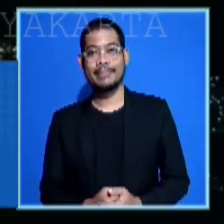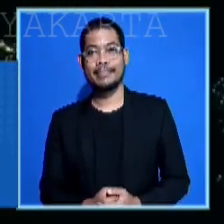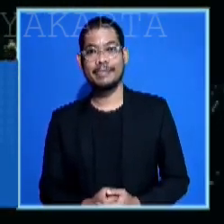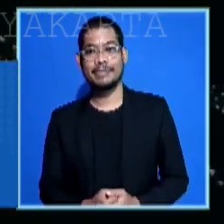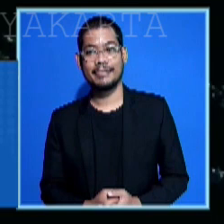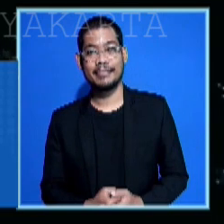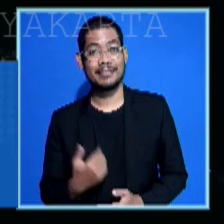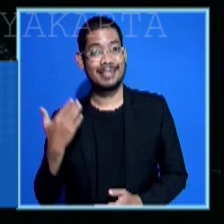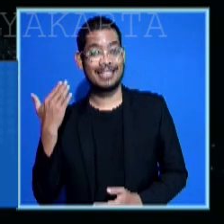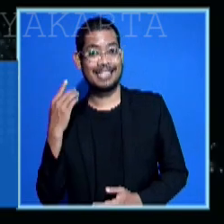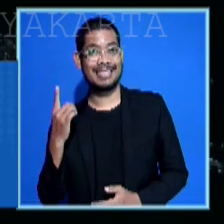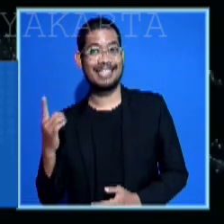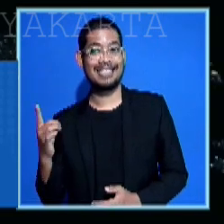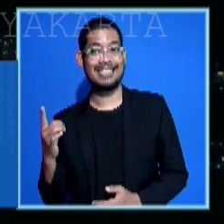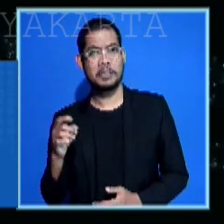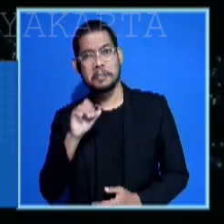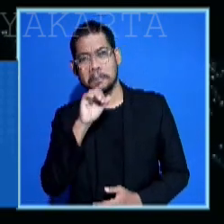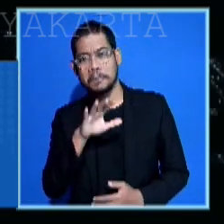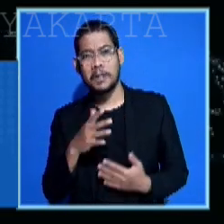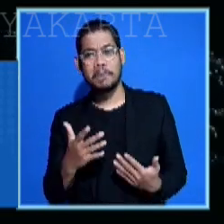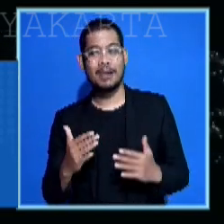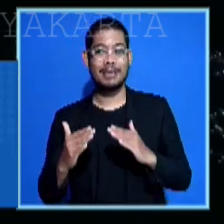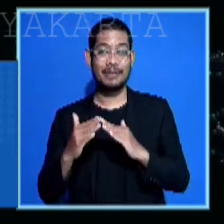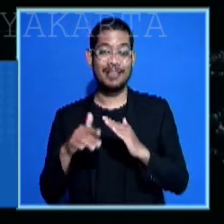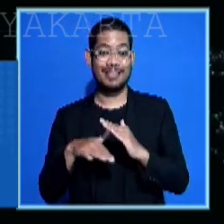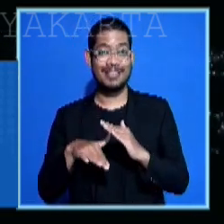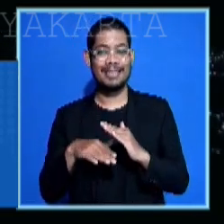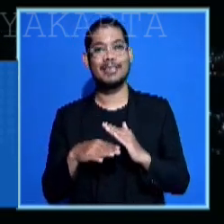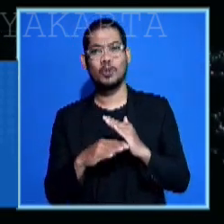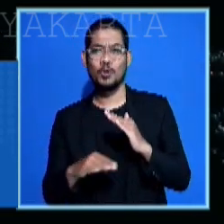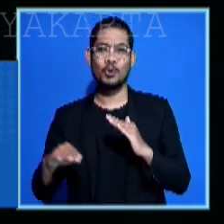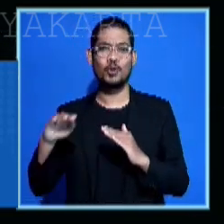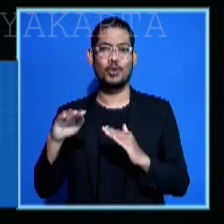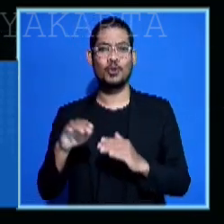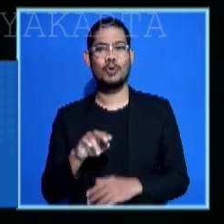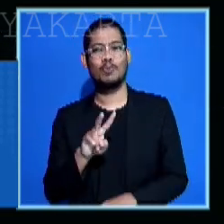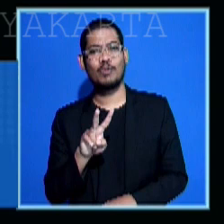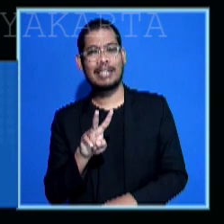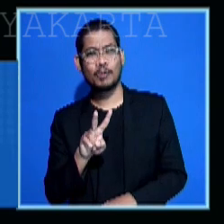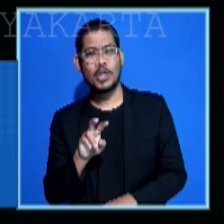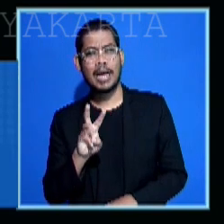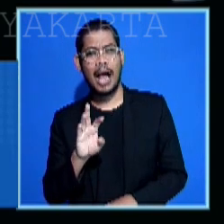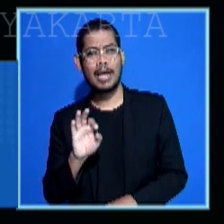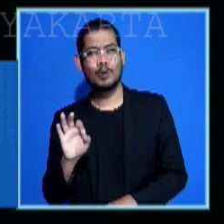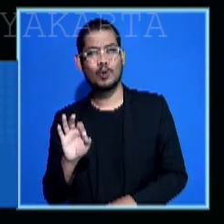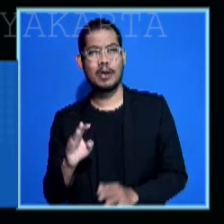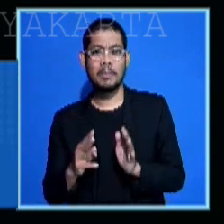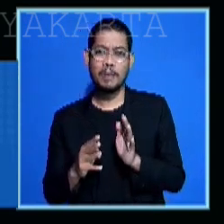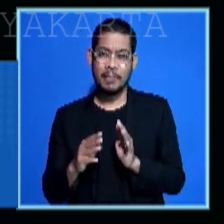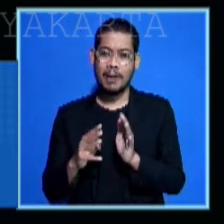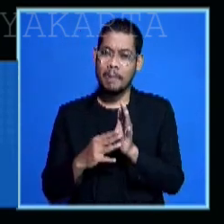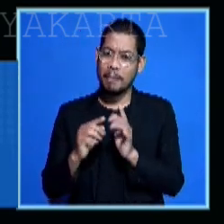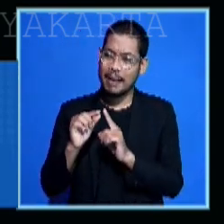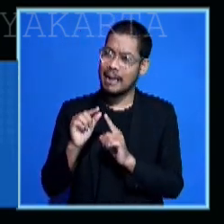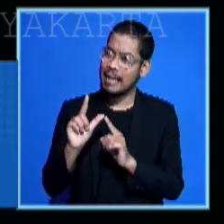Konon kata penjaga loket, bukit yang memiliki ketinggian sekitar 2.300 meter di atas permukaan laut ini juga menawarkan